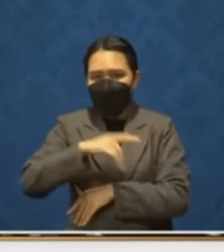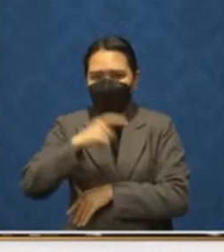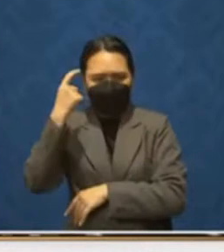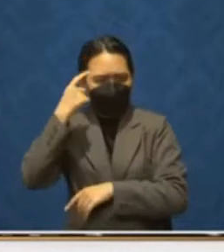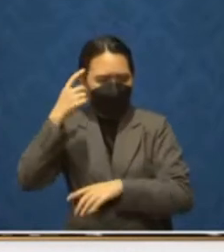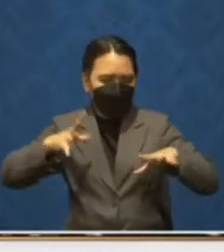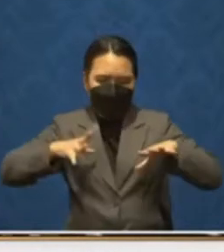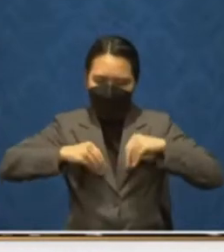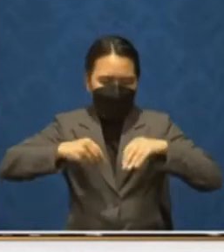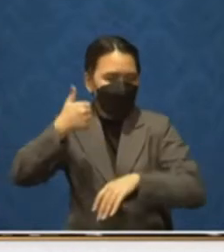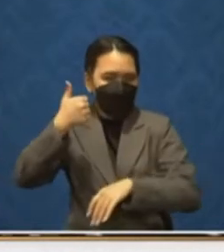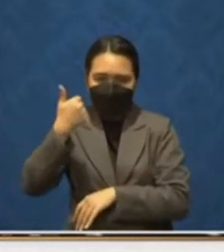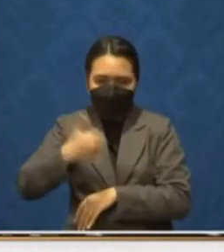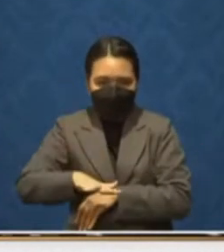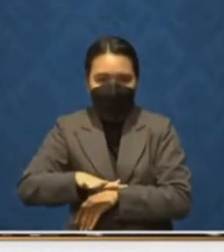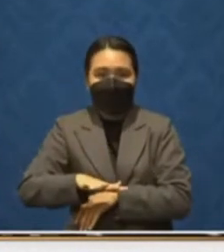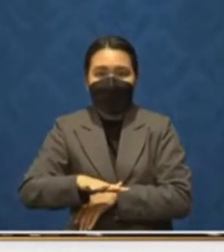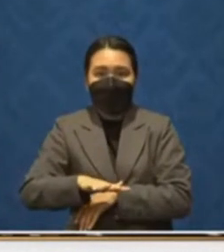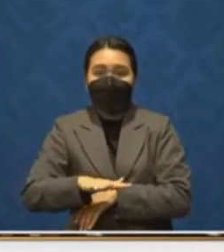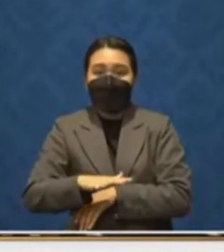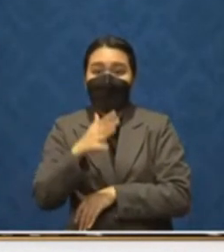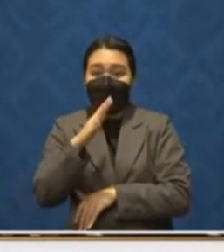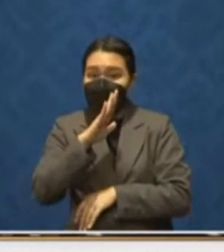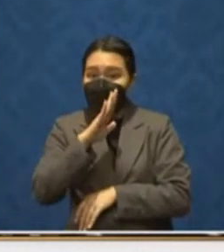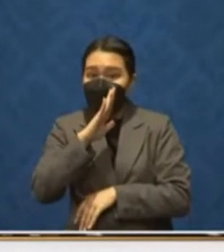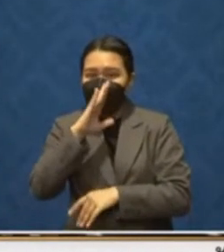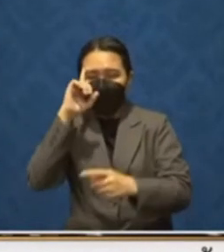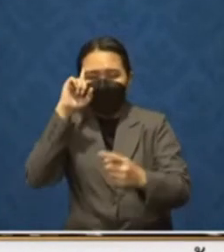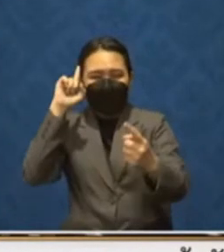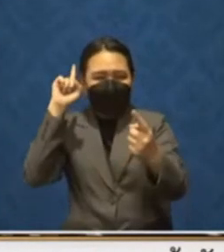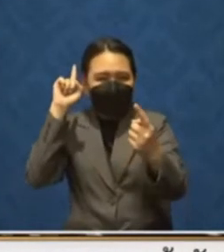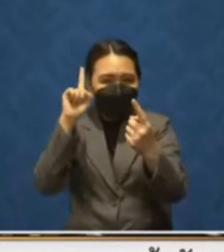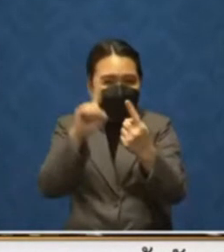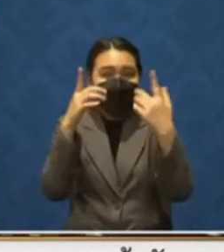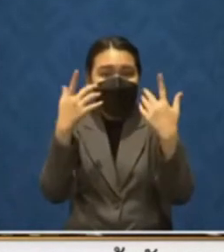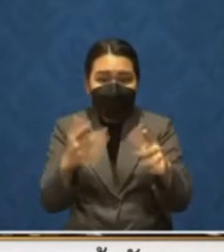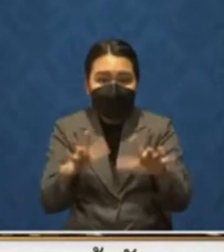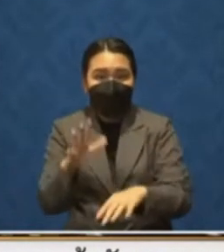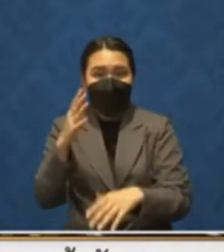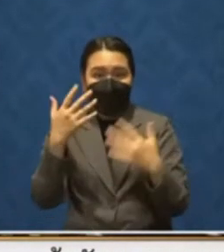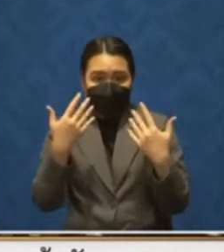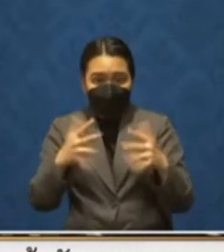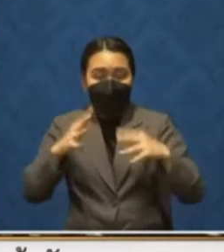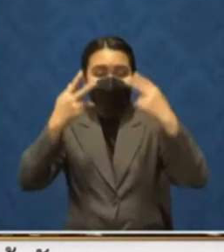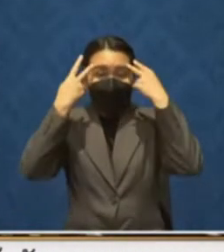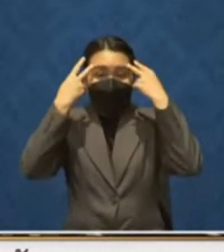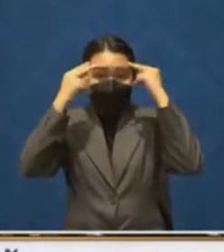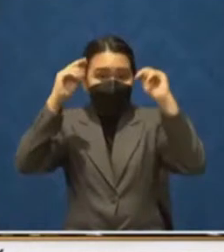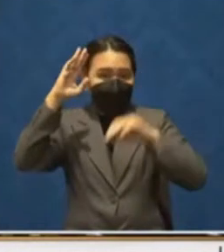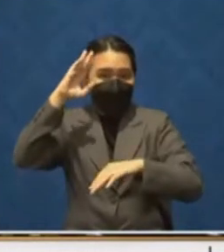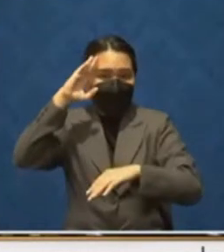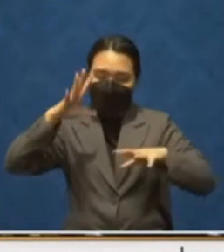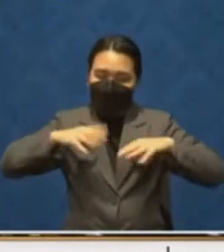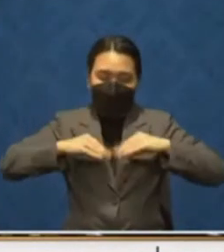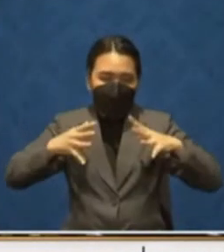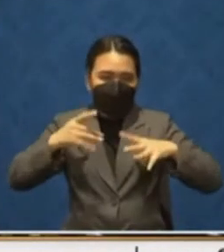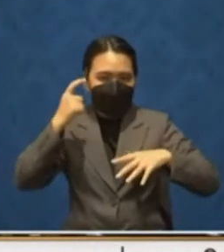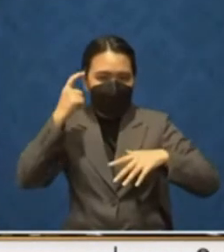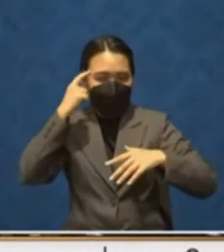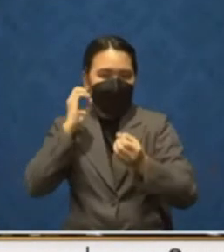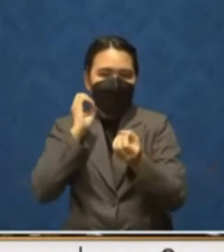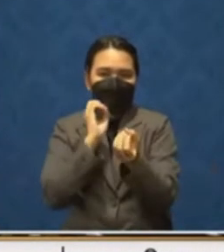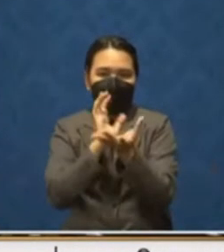เด็ดขาดนะครับซึ่งถ้าถึงวันนั้นนะครับถ้าคุณประยุทธ์ไม่ยอมก็คงจะมีอะไรเกิดขึ้น